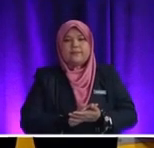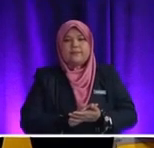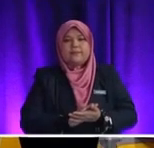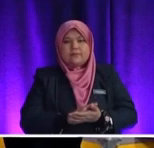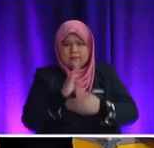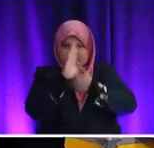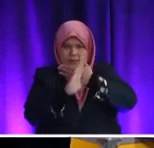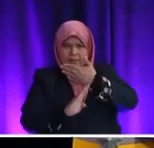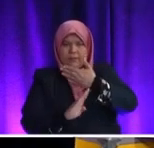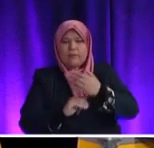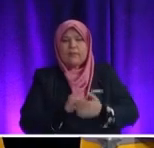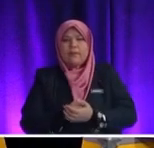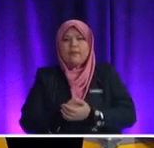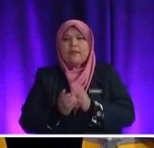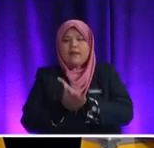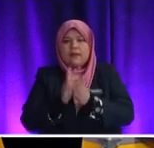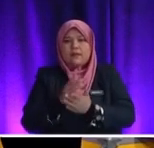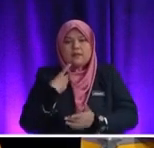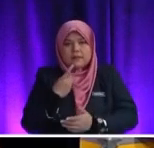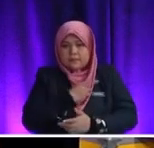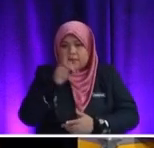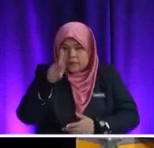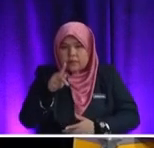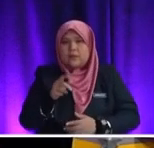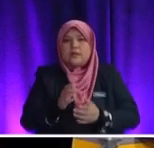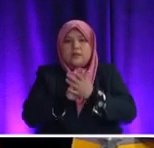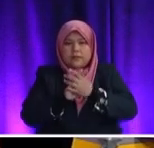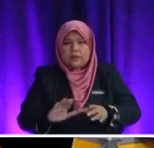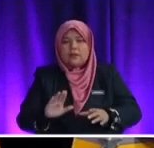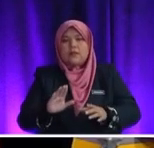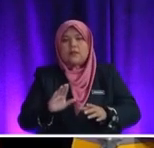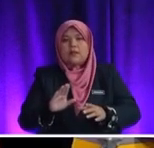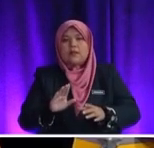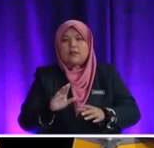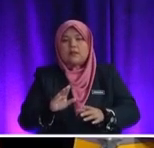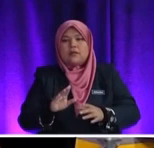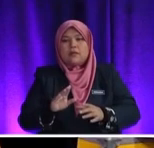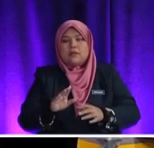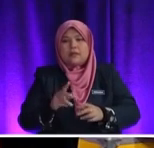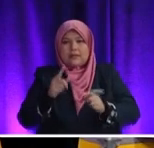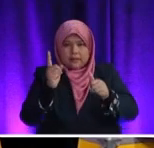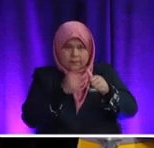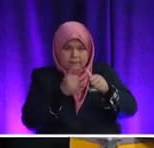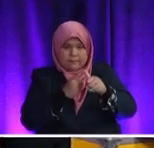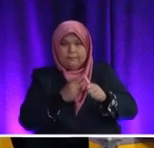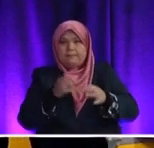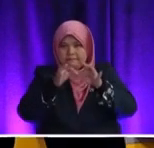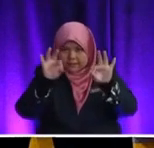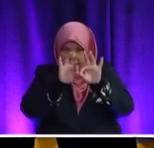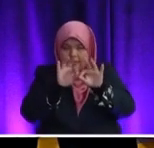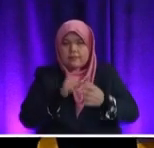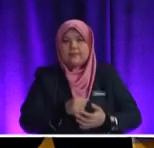bayar Ayo kita kena kena pastikan keselamatan tuh adalah Agus keselamatan diutamakan Euro